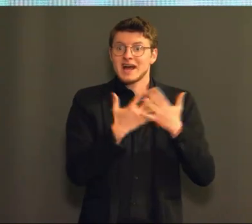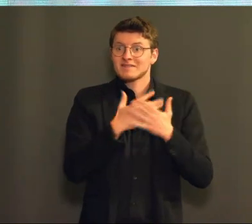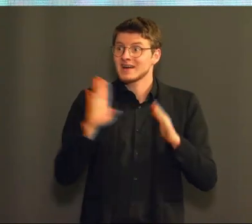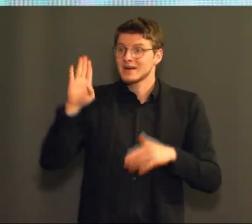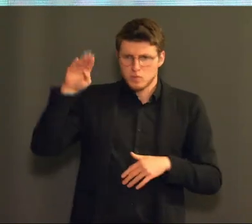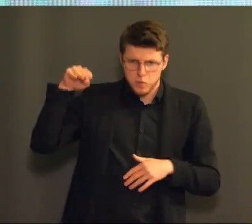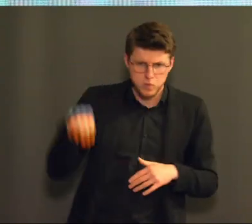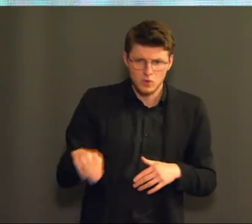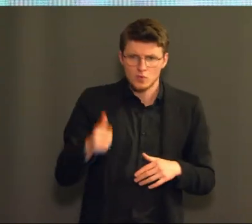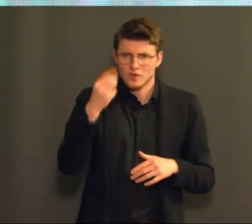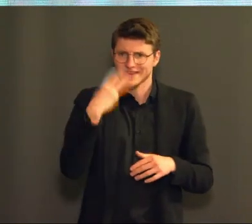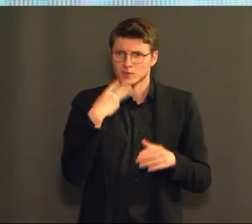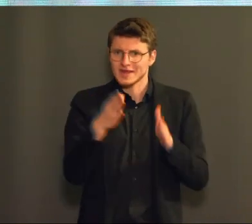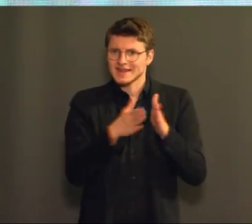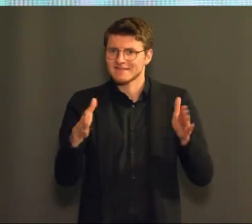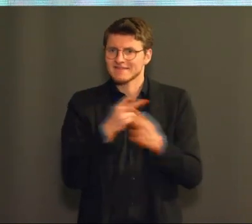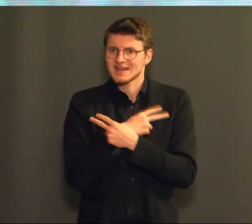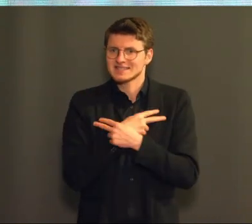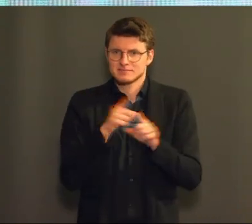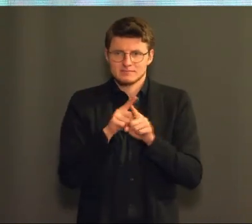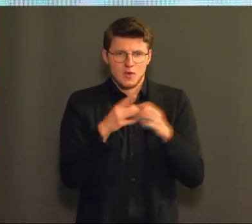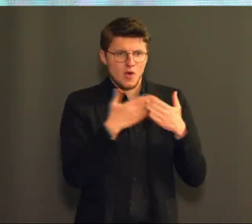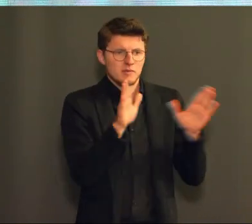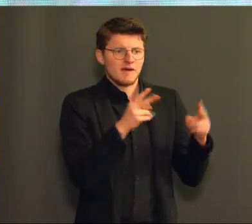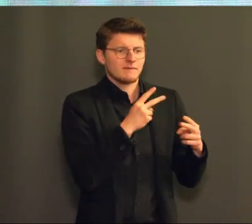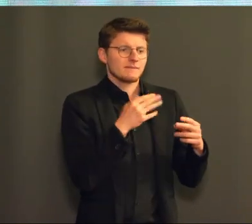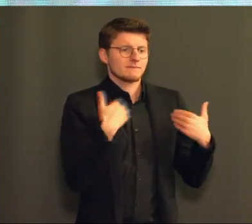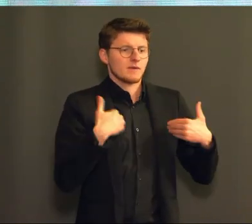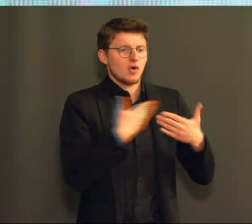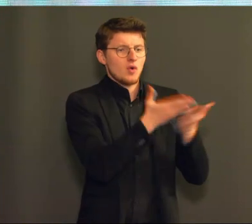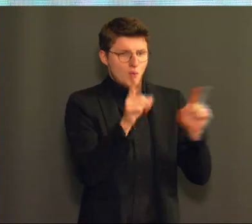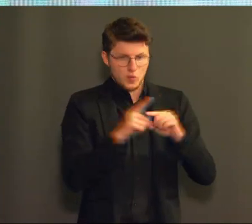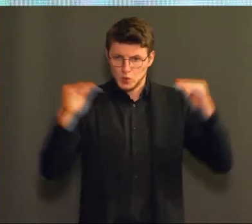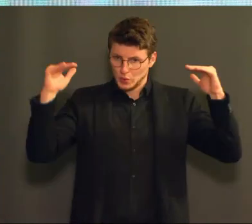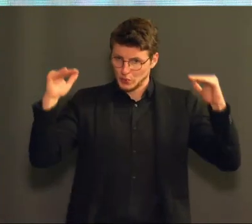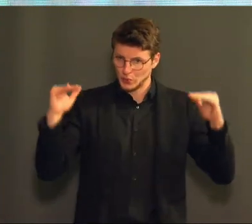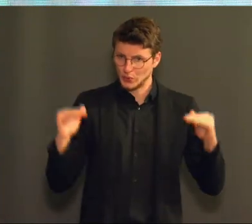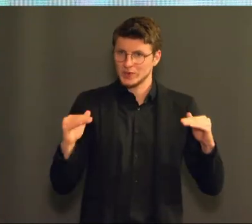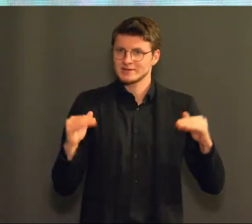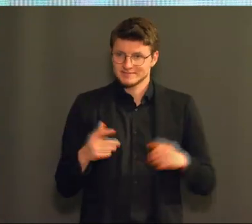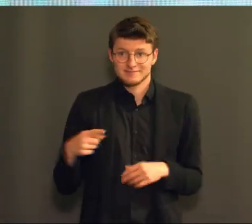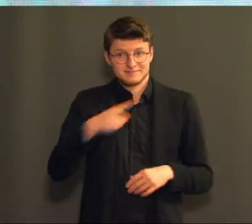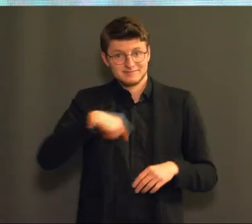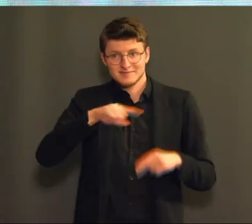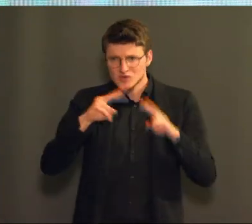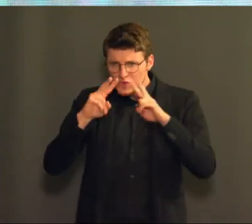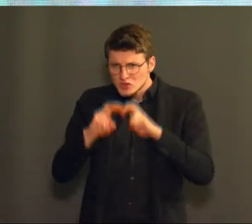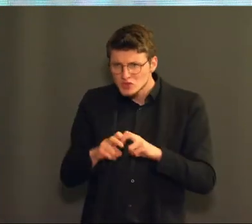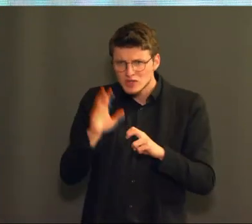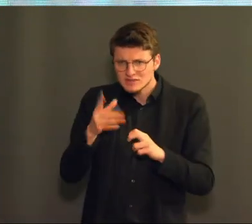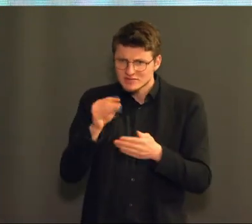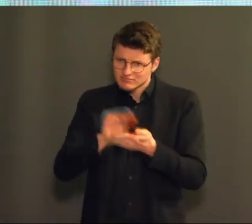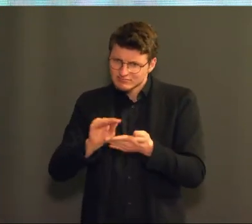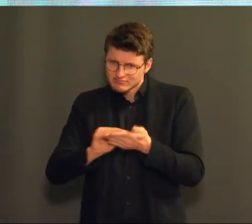het niveau van de algemene bevolking. En wij, de auteurs van het onderzoek, pleiten daarom toch